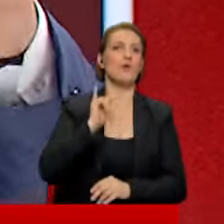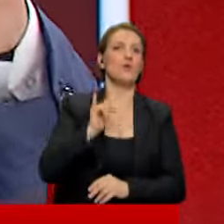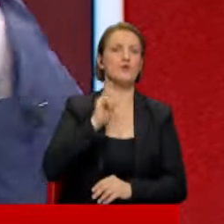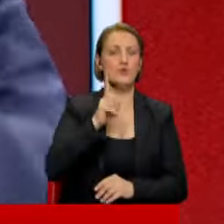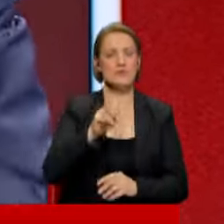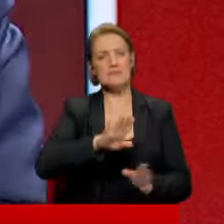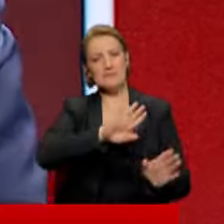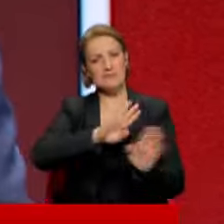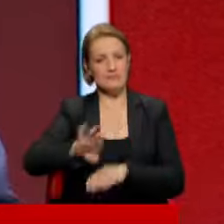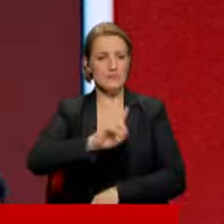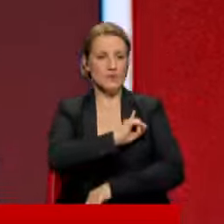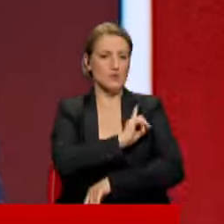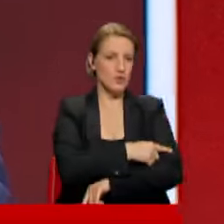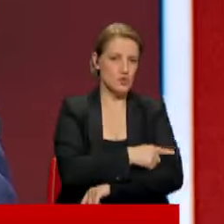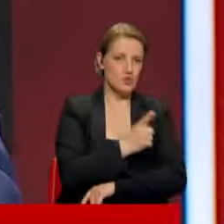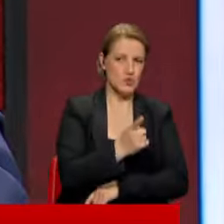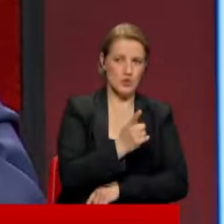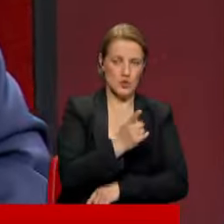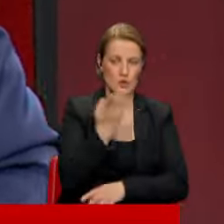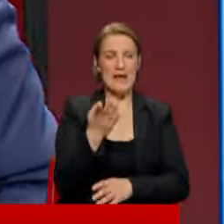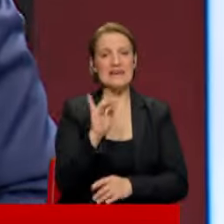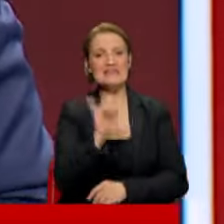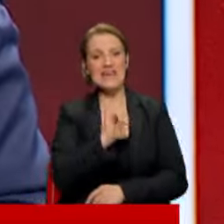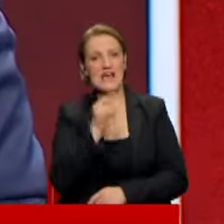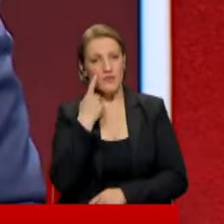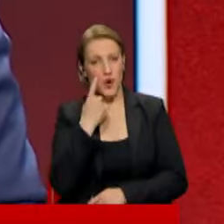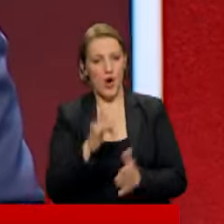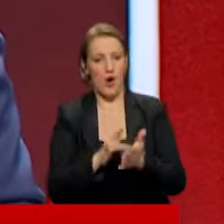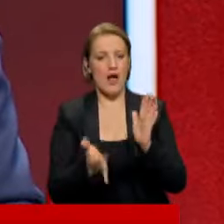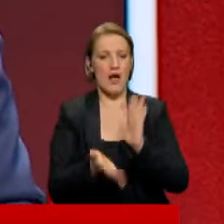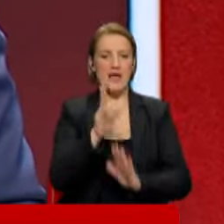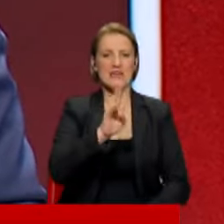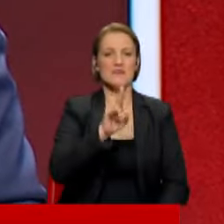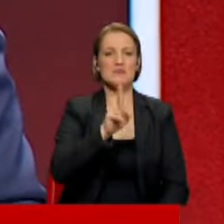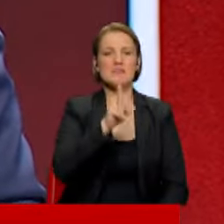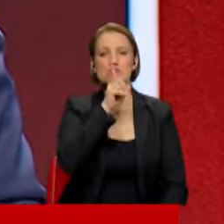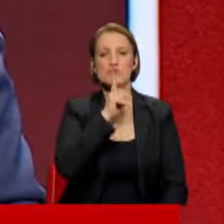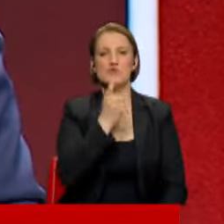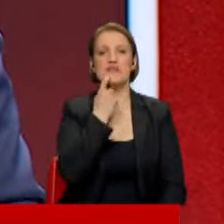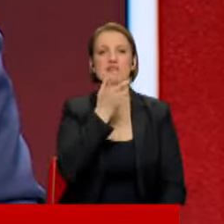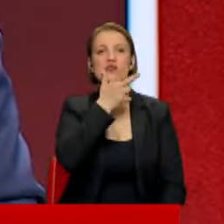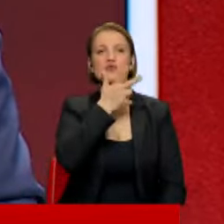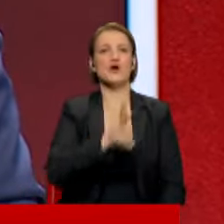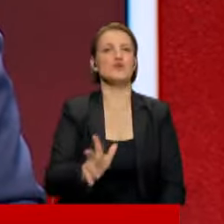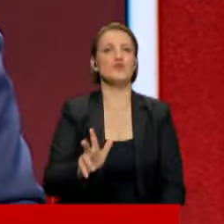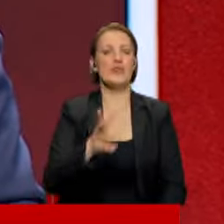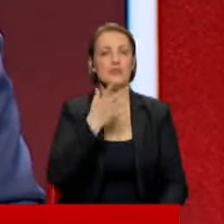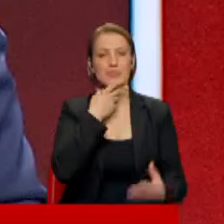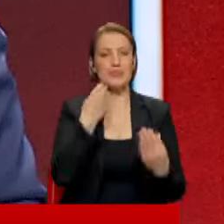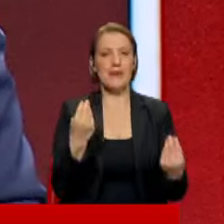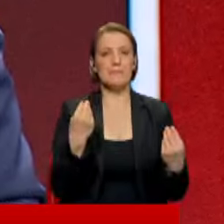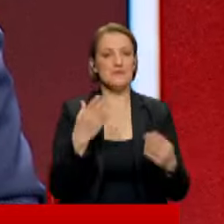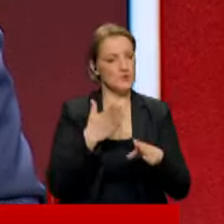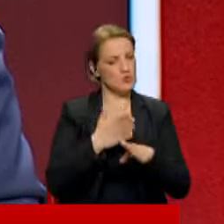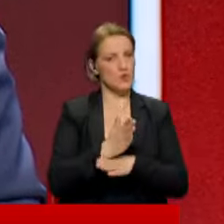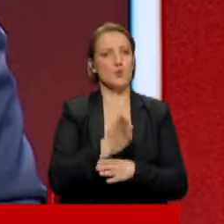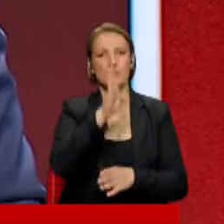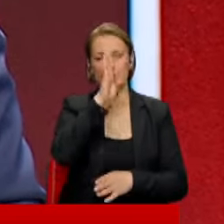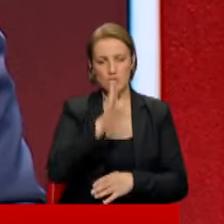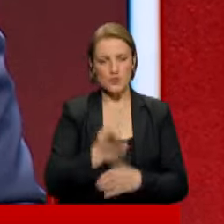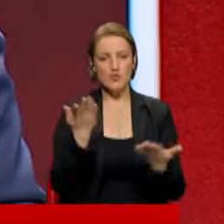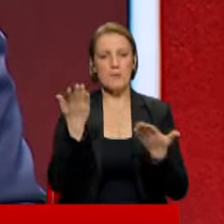güçlü yanlarımız da zayıf yanlarımızı ortadan kaldıracağız 21.000 yüzyıla yakışan temiz düzgün